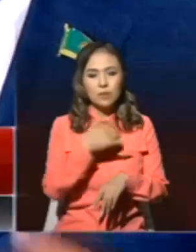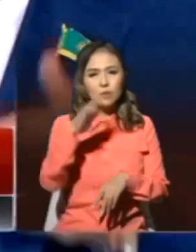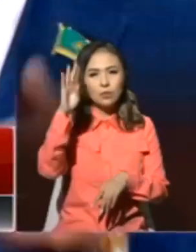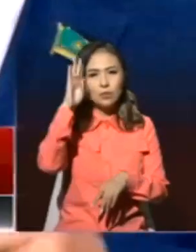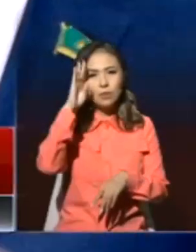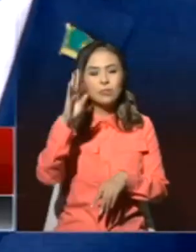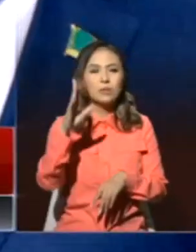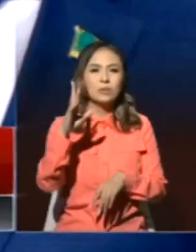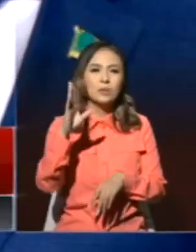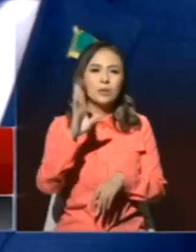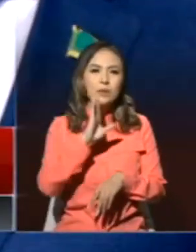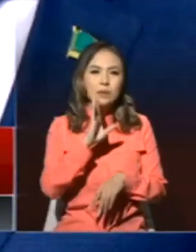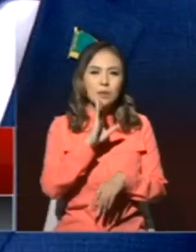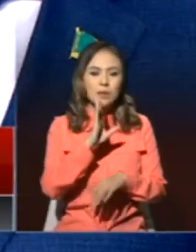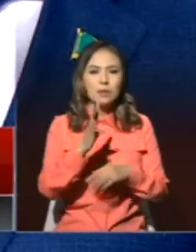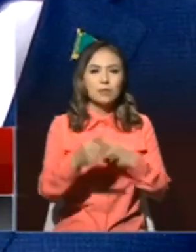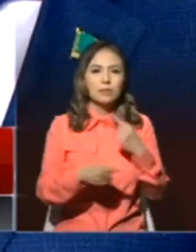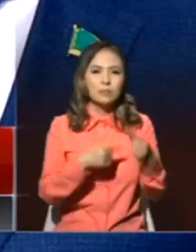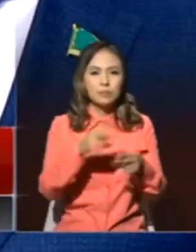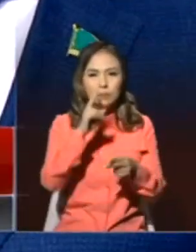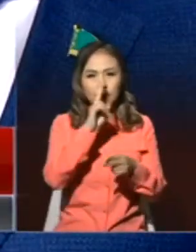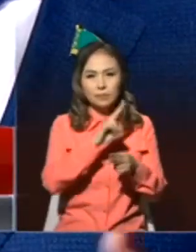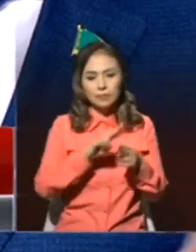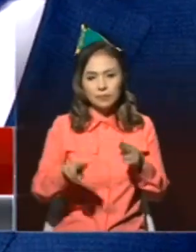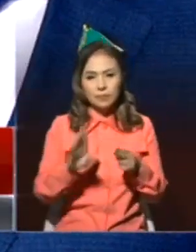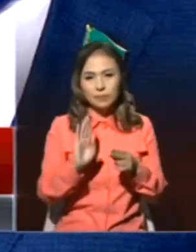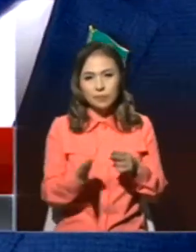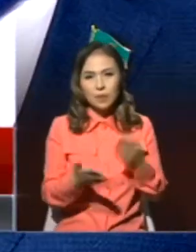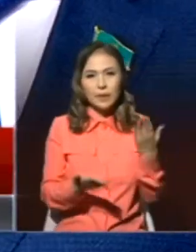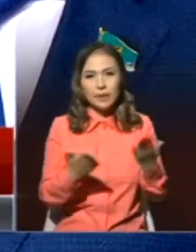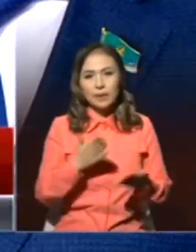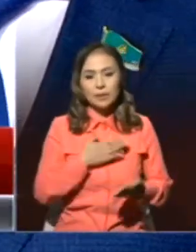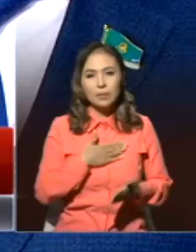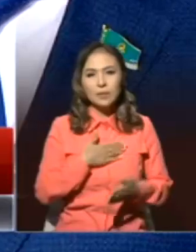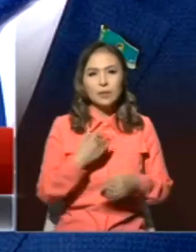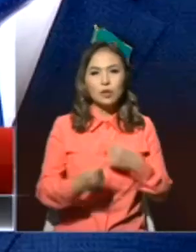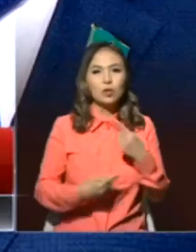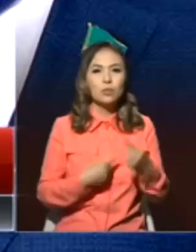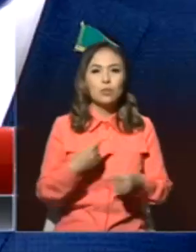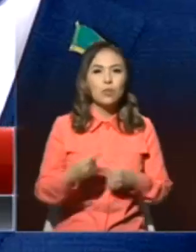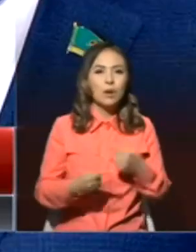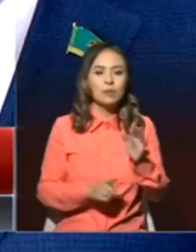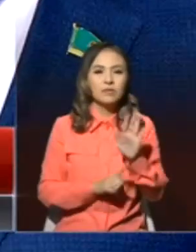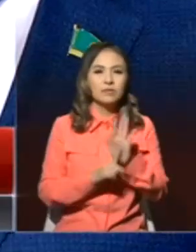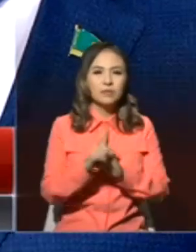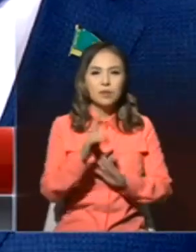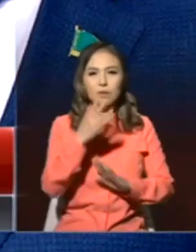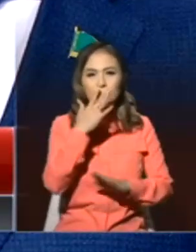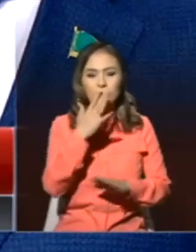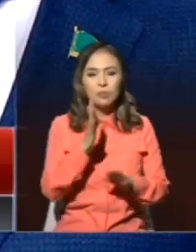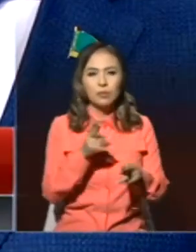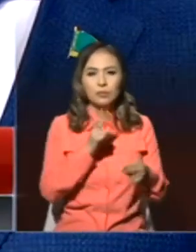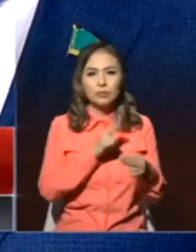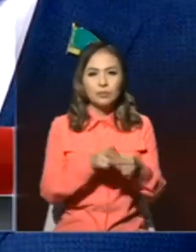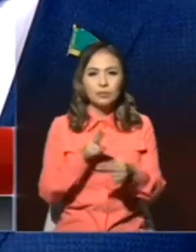ұлдарымыздан, қыздарымыздан, ұрпағымыздан айырыламыз. Ал егер біздің ұрпағымыздың тамырына, ұлттың тамырына балта